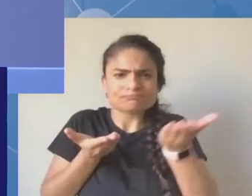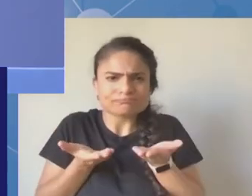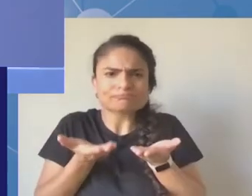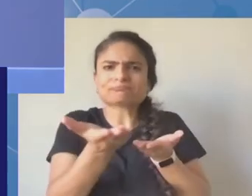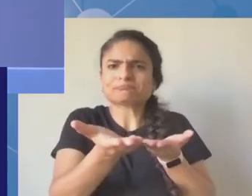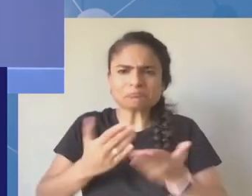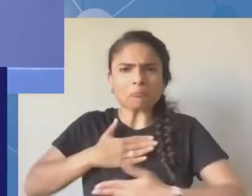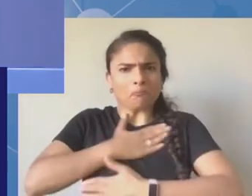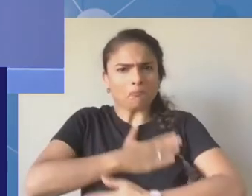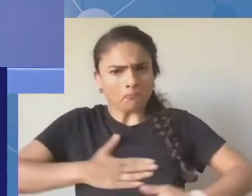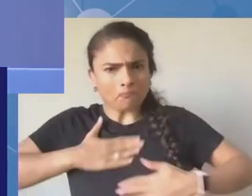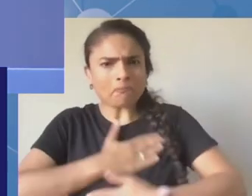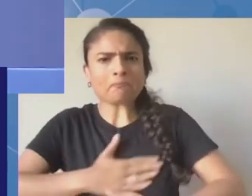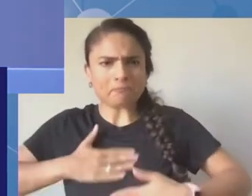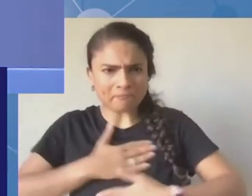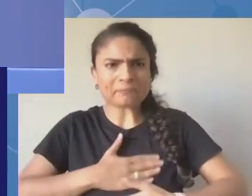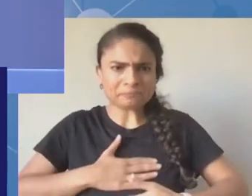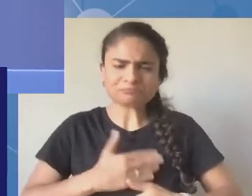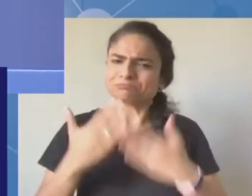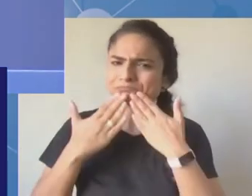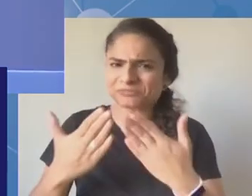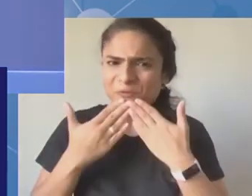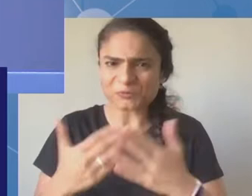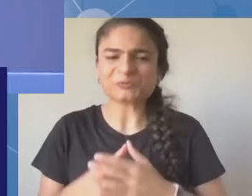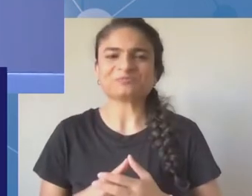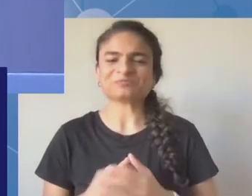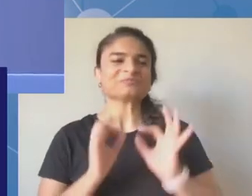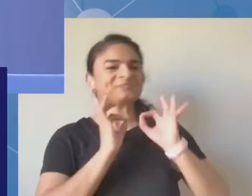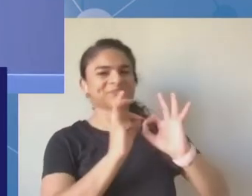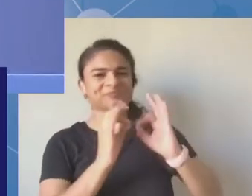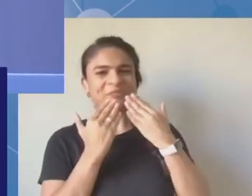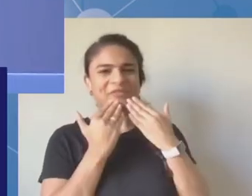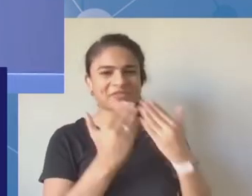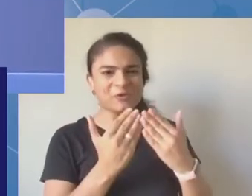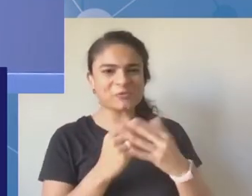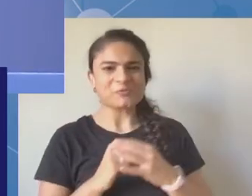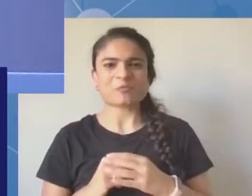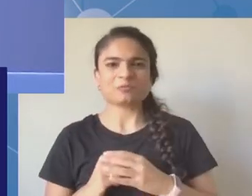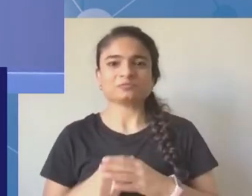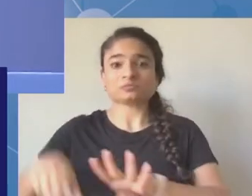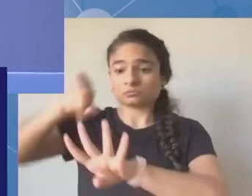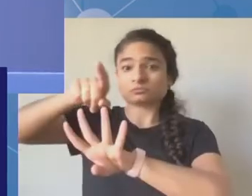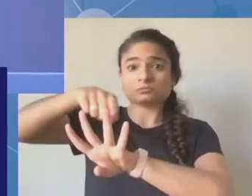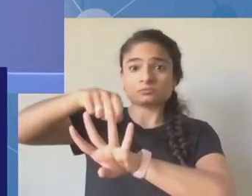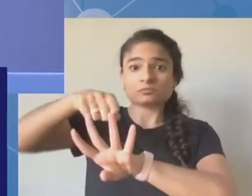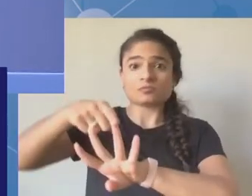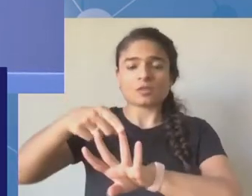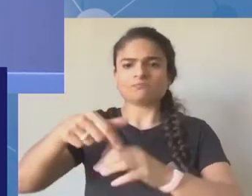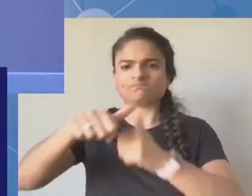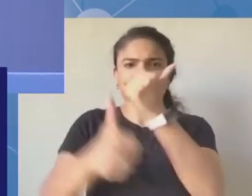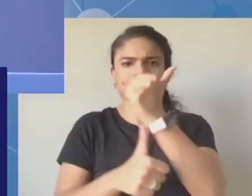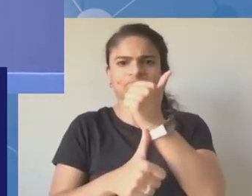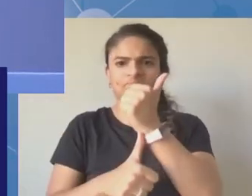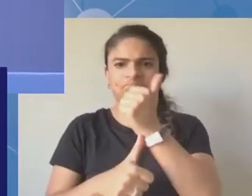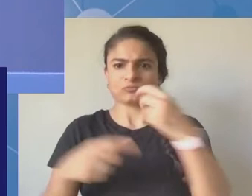الجلسة وتعليقاتكم و ملاحظاتكم حول هذه القمة. شكرا جزيلا. معنا أيضا